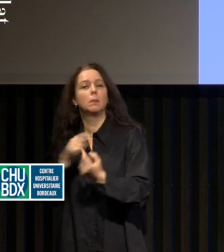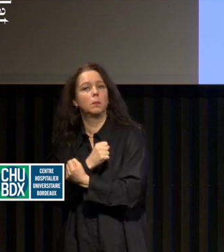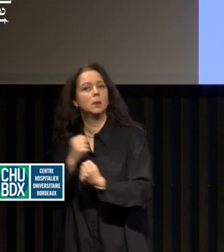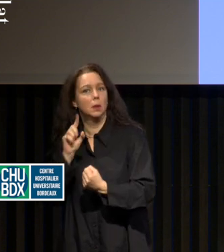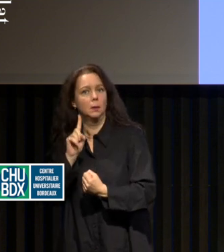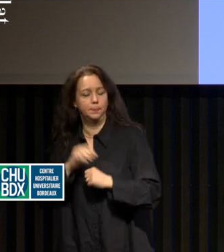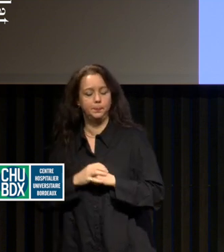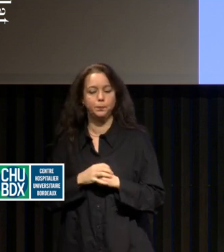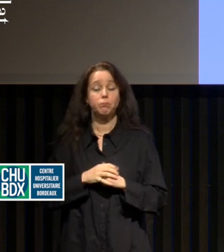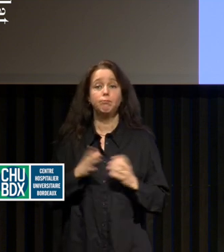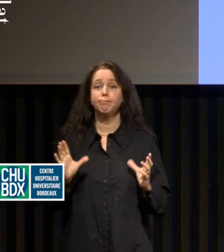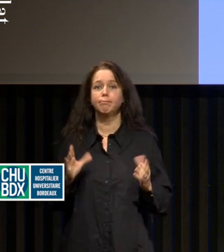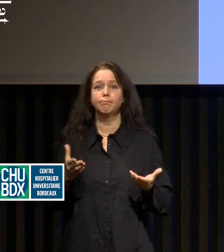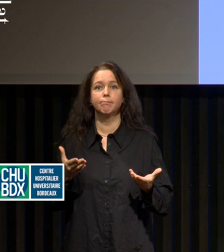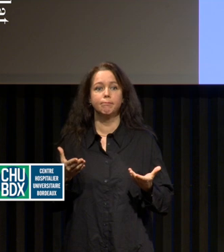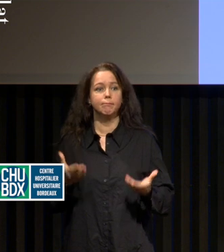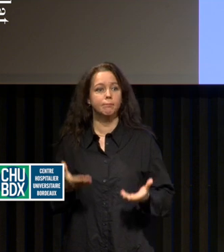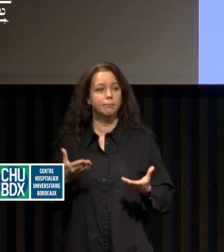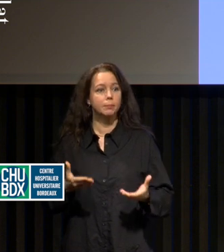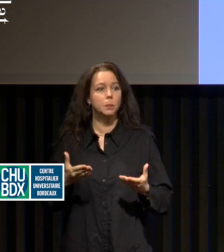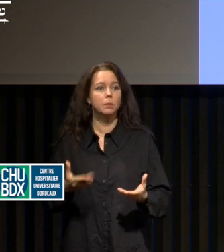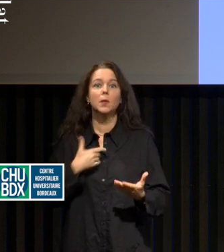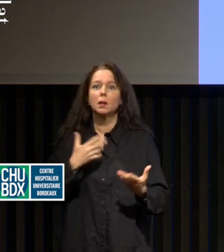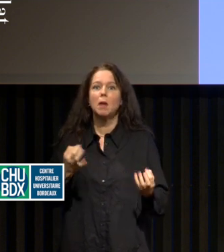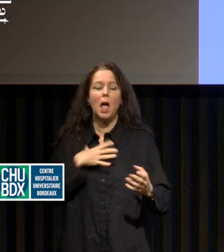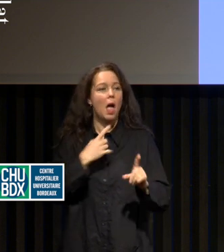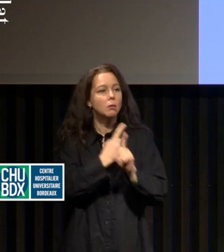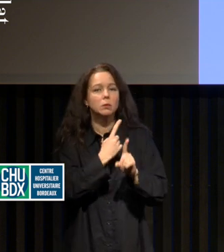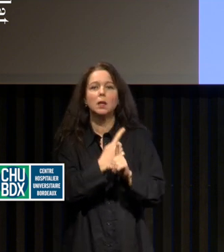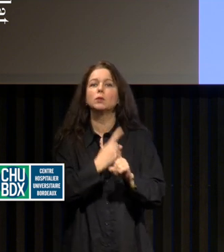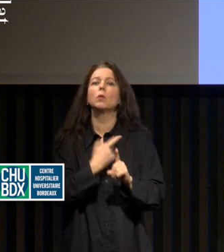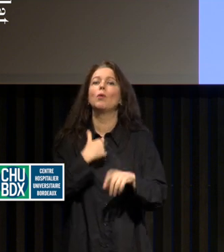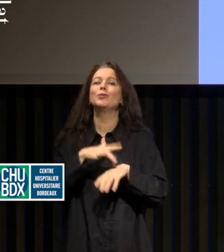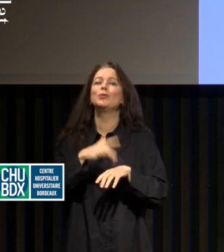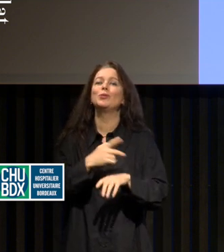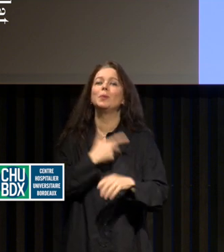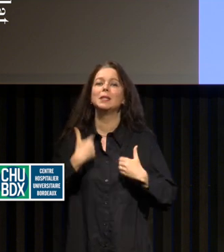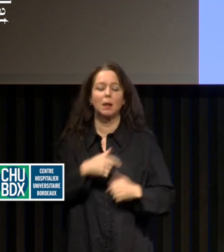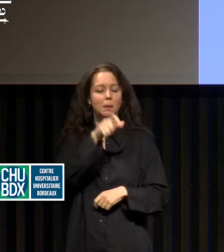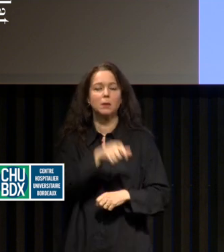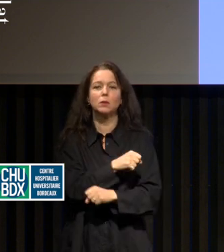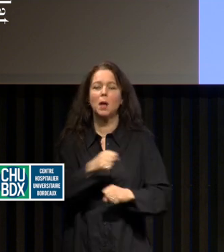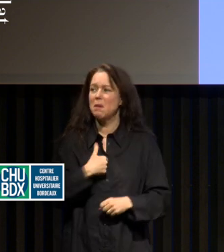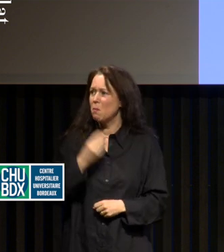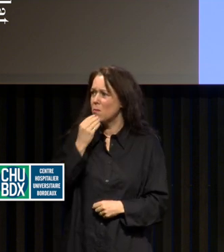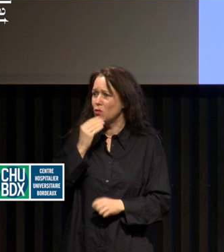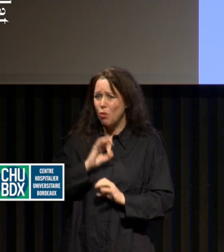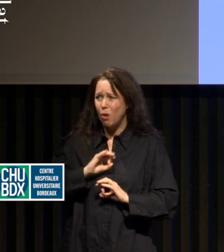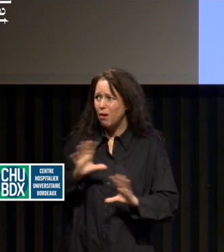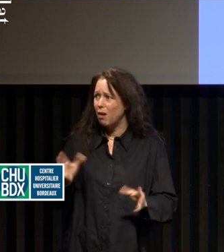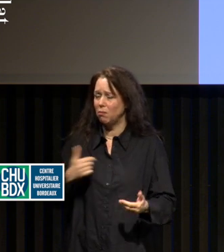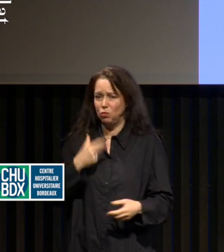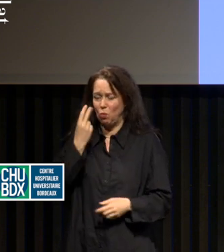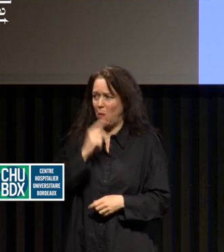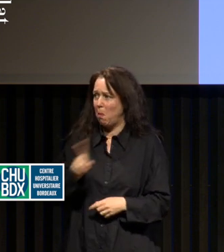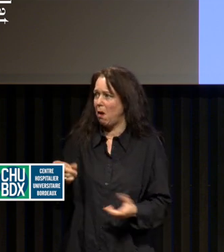aujourd'hui, enfin moi, il ne se passe pas une consultation où je ne vois pas quelqu'un en surpoids qui me dit « moi, je ne mange rien, je ne comprends